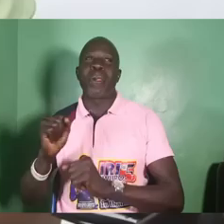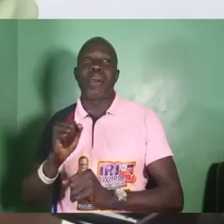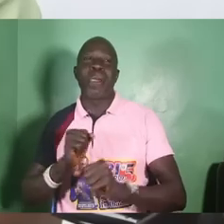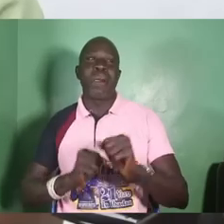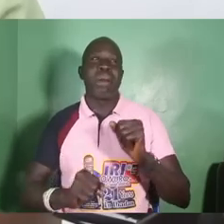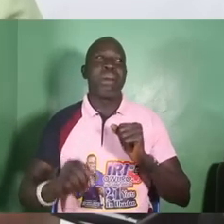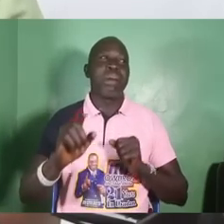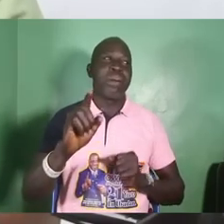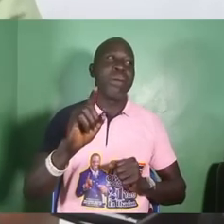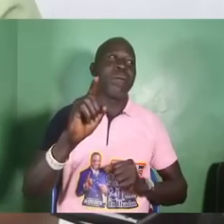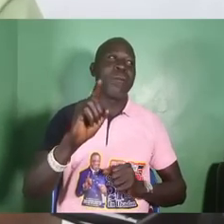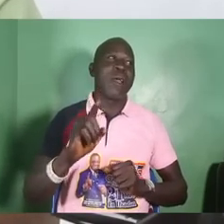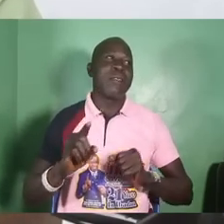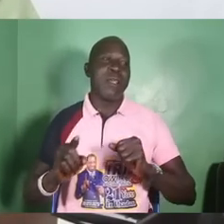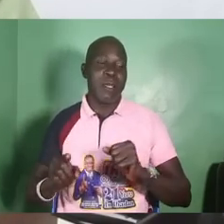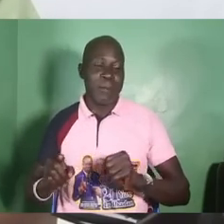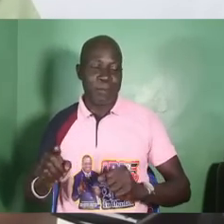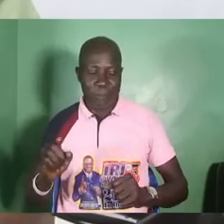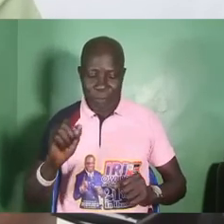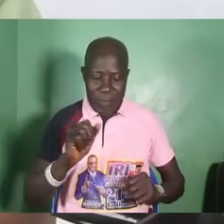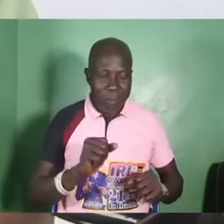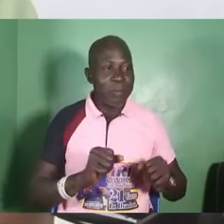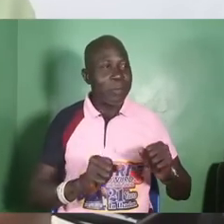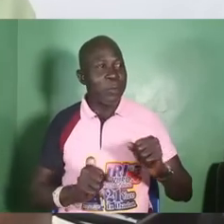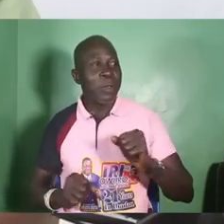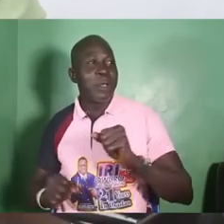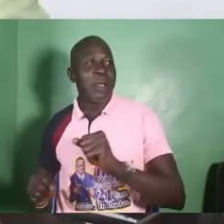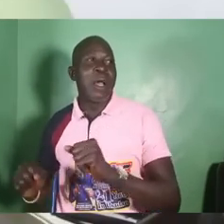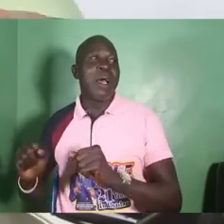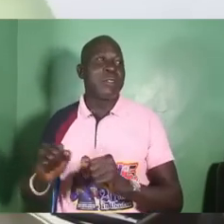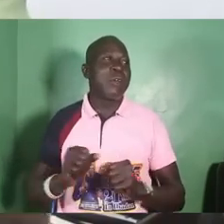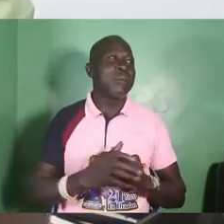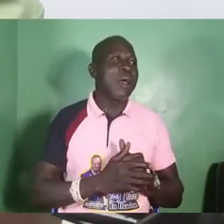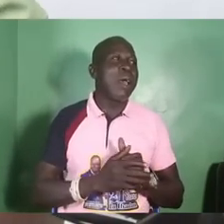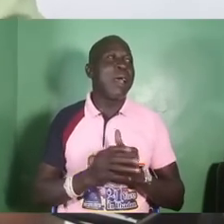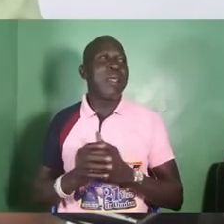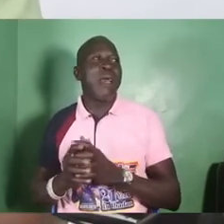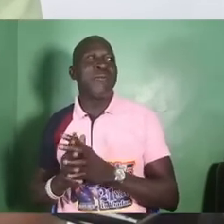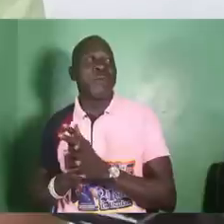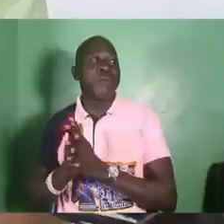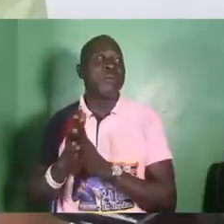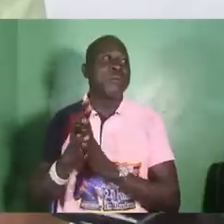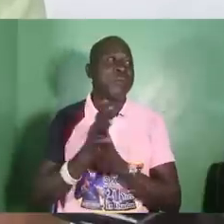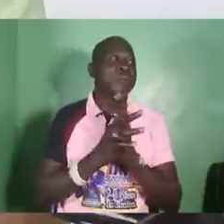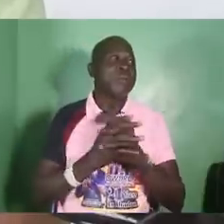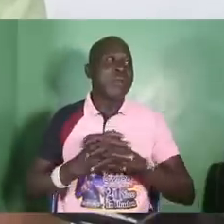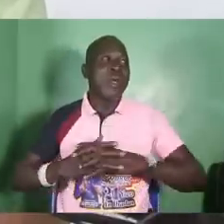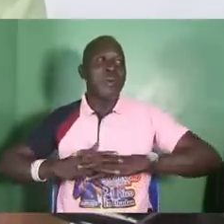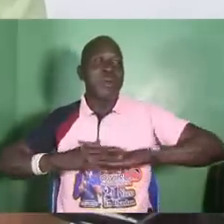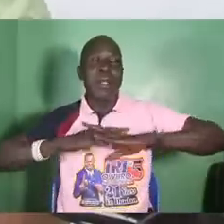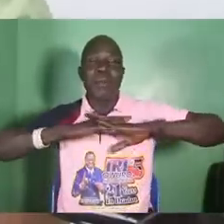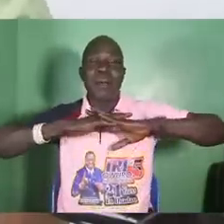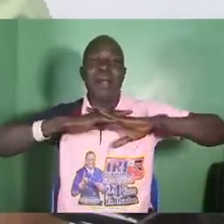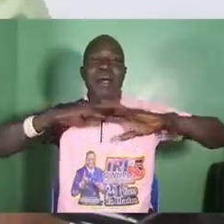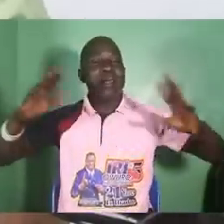Oluwa Olorun o maye woni ni ra so pe ye fun